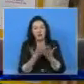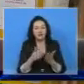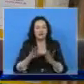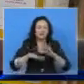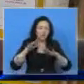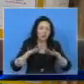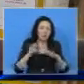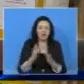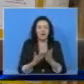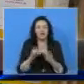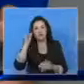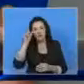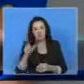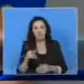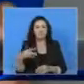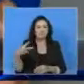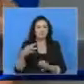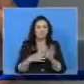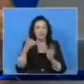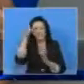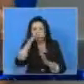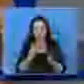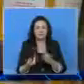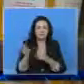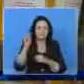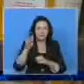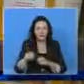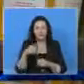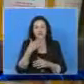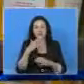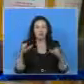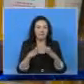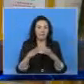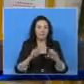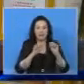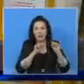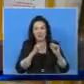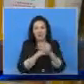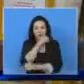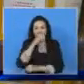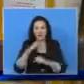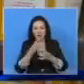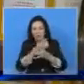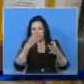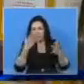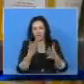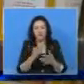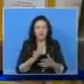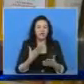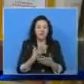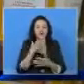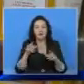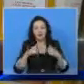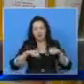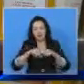практическая реализация для школьников в 2019 году джали эксперты национального комитета по охране нематериального культурного наследия при